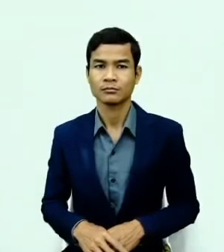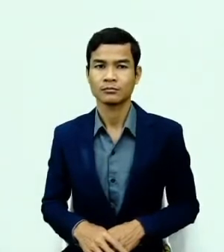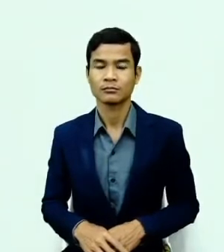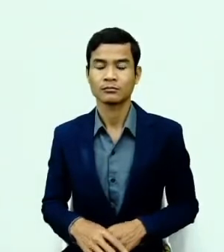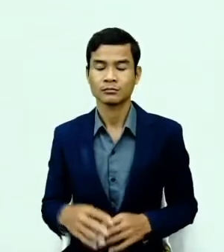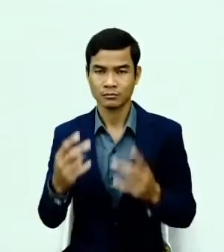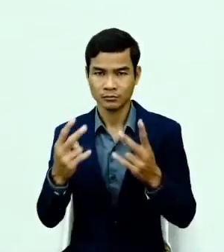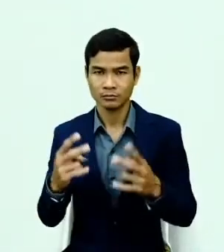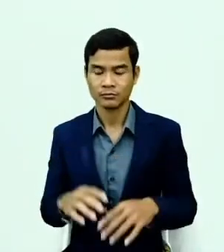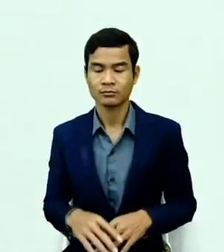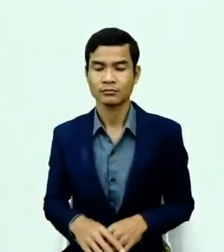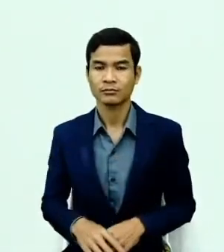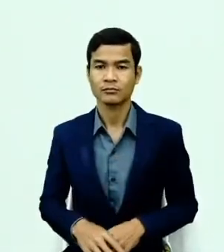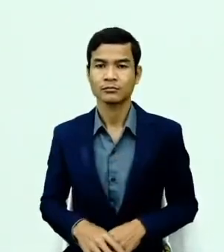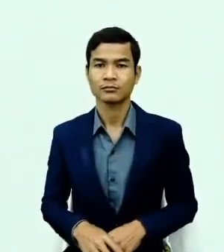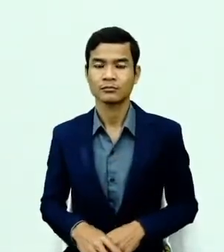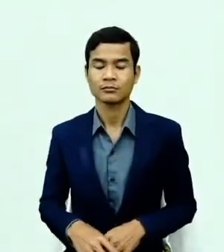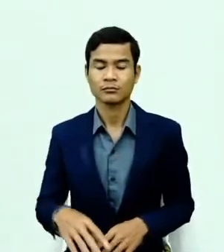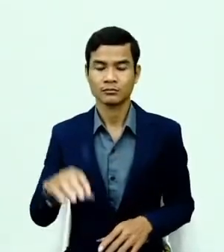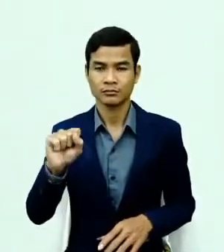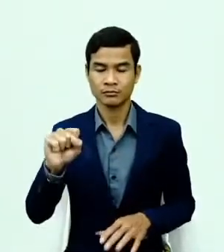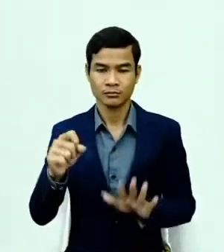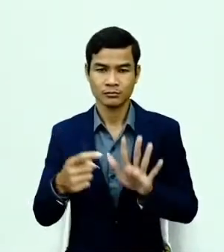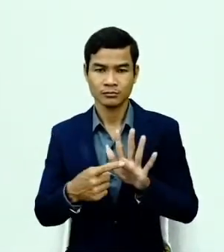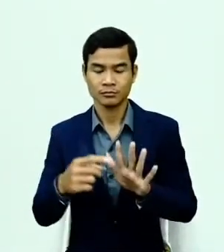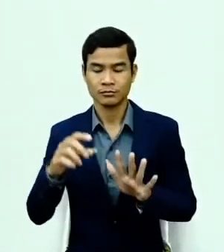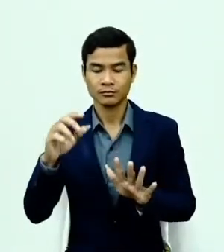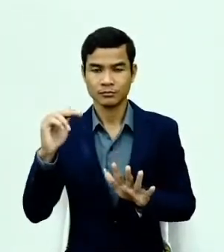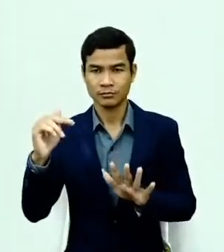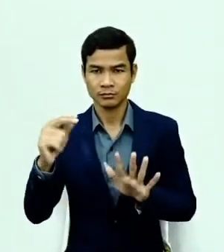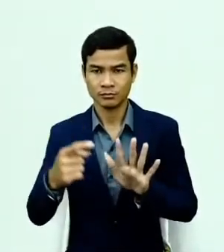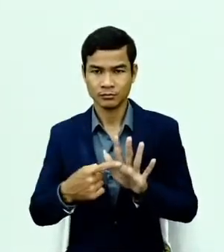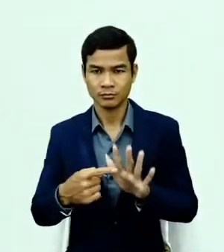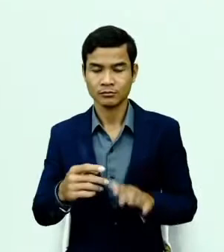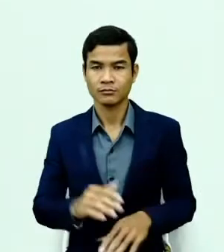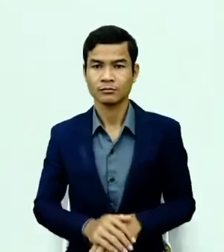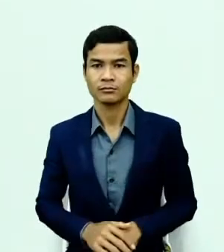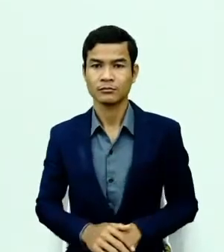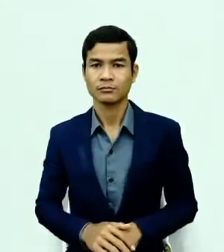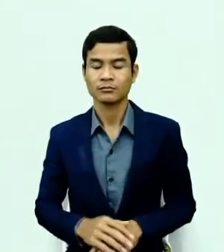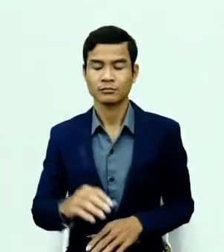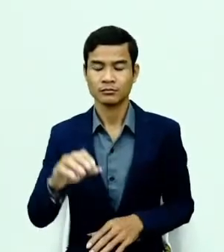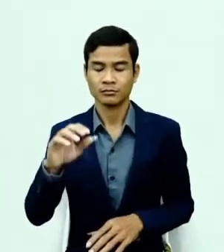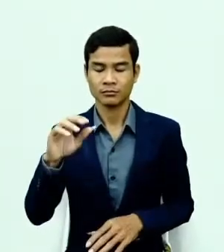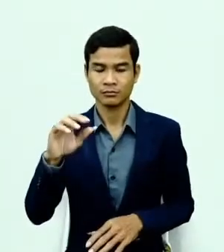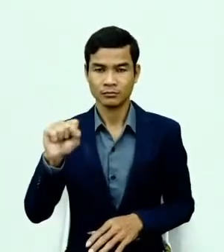ទៀងផ្ទាត់តើទឺតើ